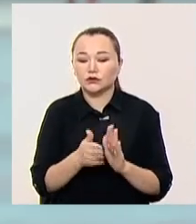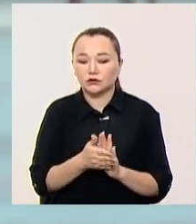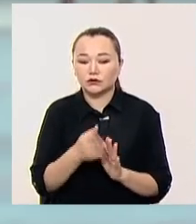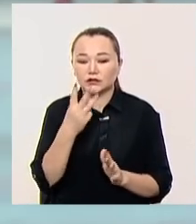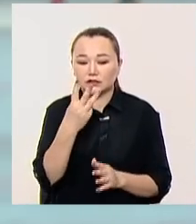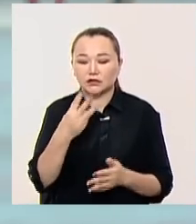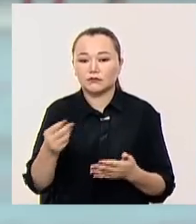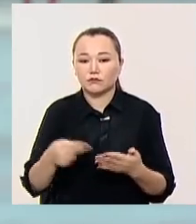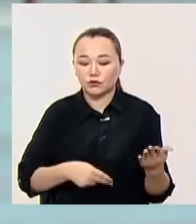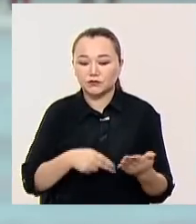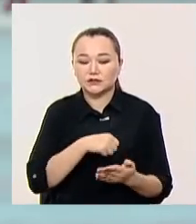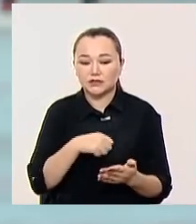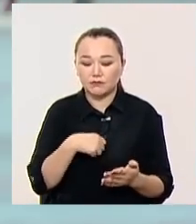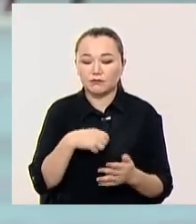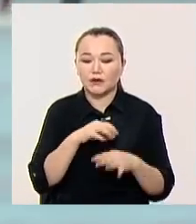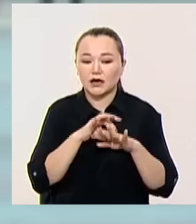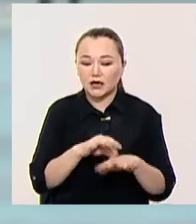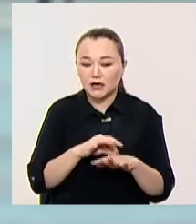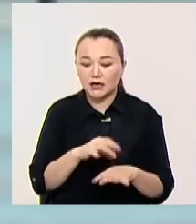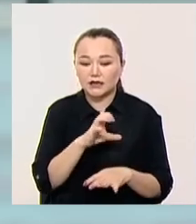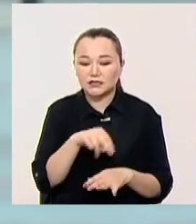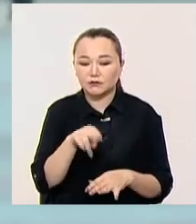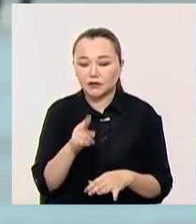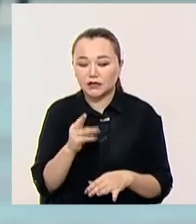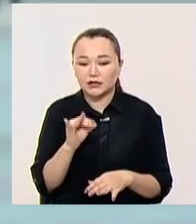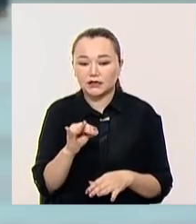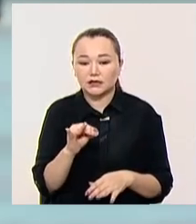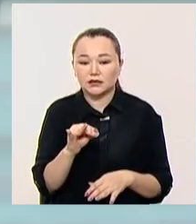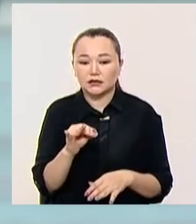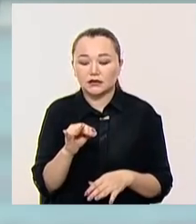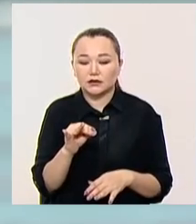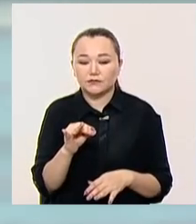қол тұр. Өз подрядчик, СПК и